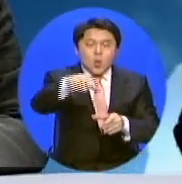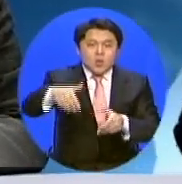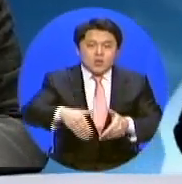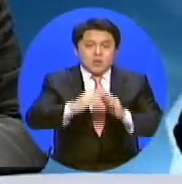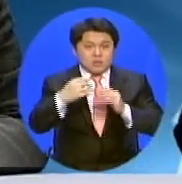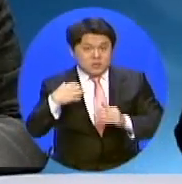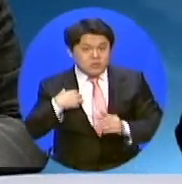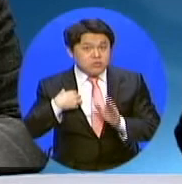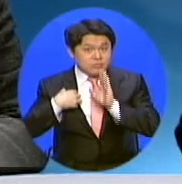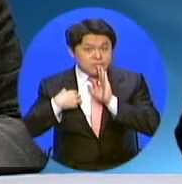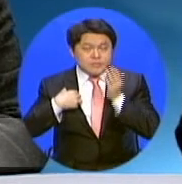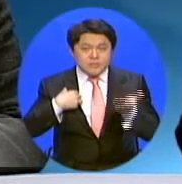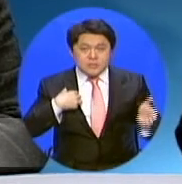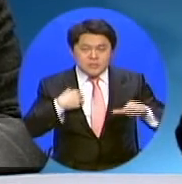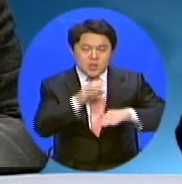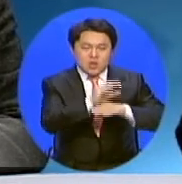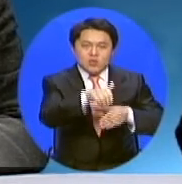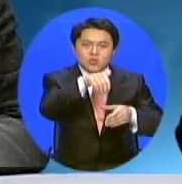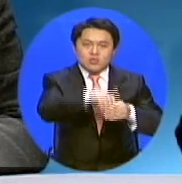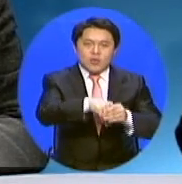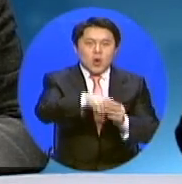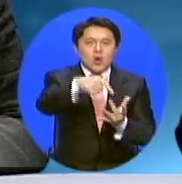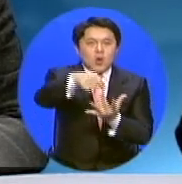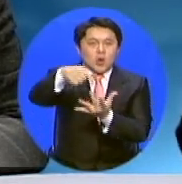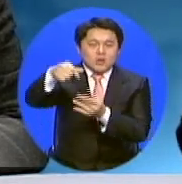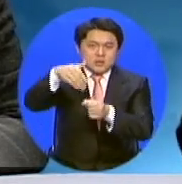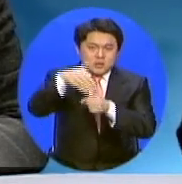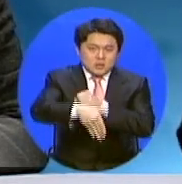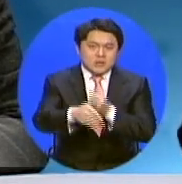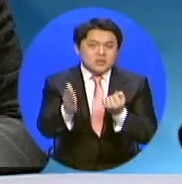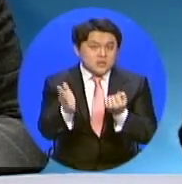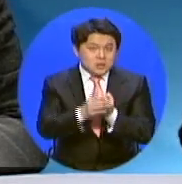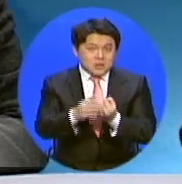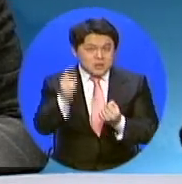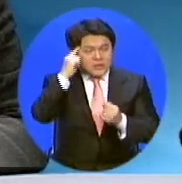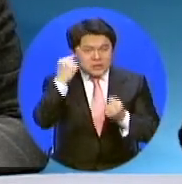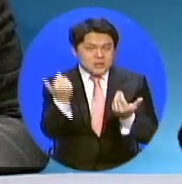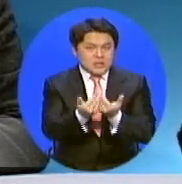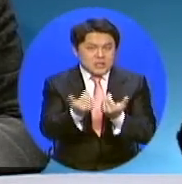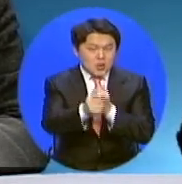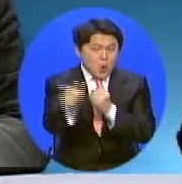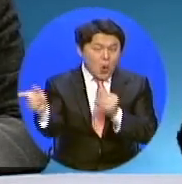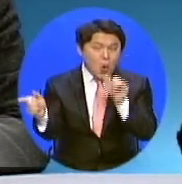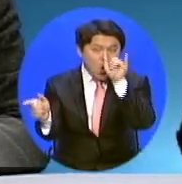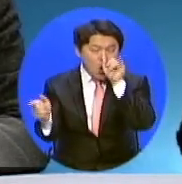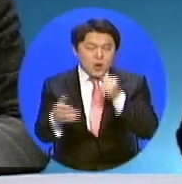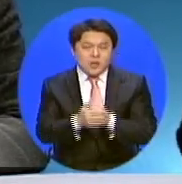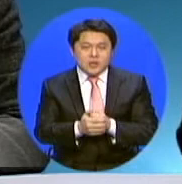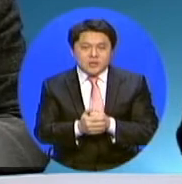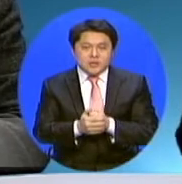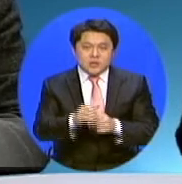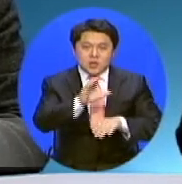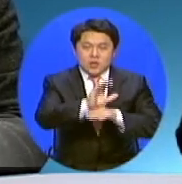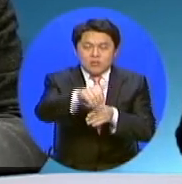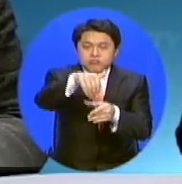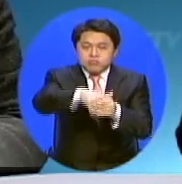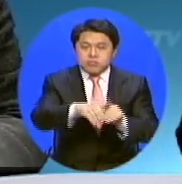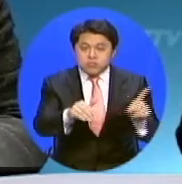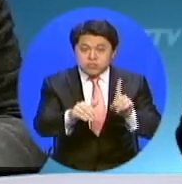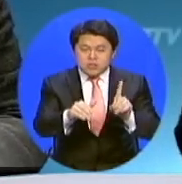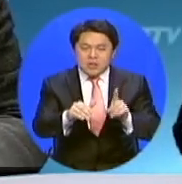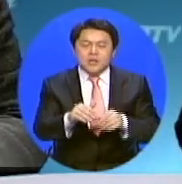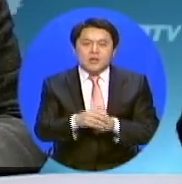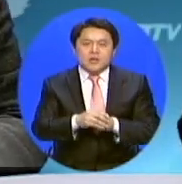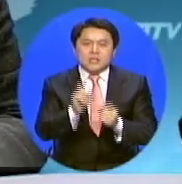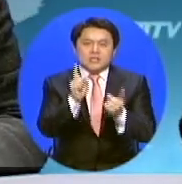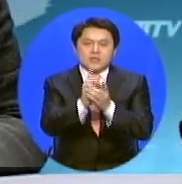의무 사항이지만 이 전자투표는 선택 사항이어서 이 의견이 좀 나뉘고 있는 것이다 이렇게 보면 될 것 같은데 이 전자투표는 이 선거인이